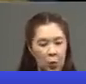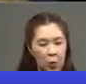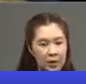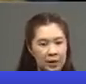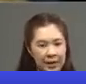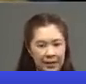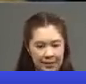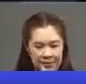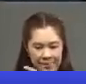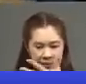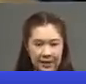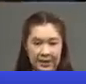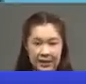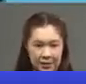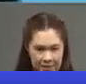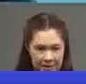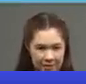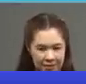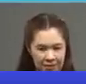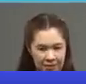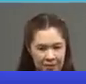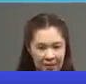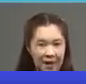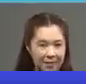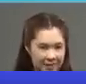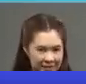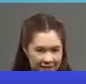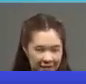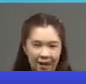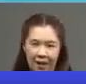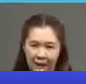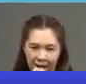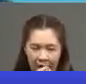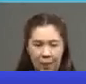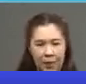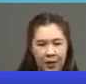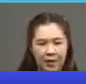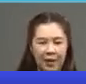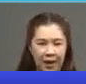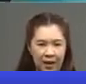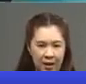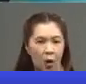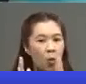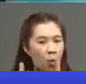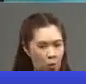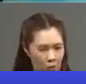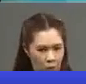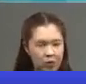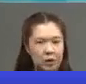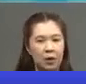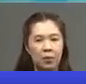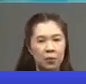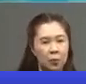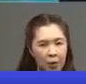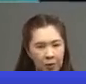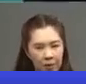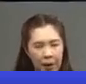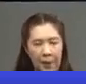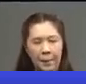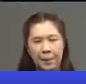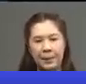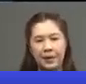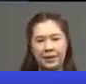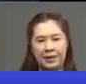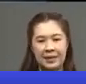ปี2567นะคะโดยท่านนายกรัฐมนตรีใช้ประมาณเวลาประมาณเนี่ย 30นาทีก่อนที่จะเดิน